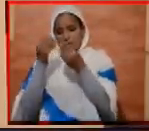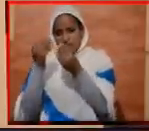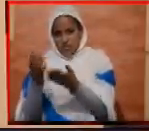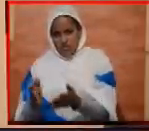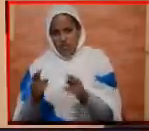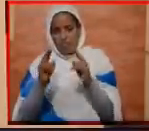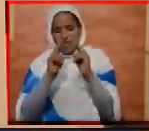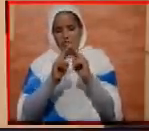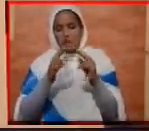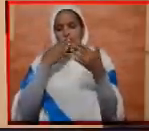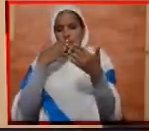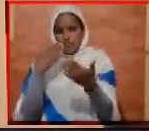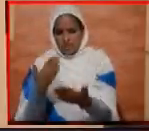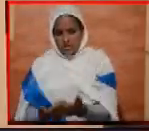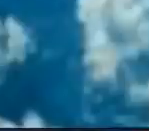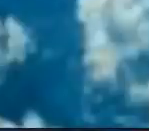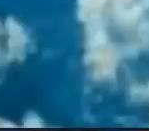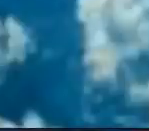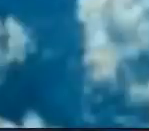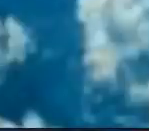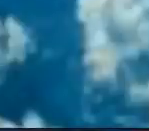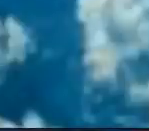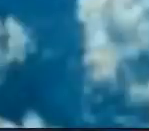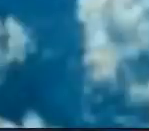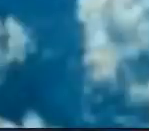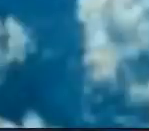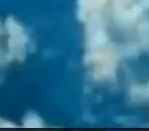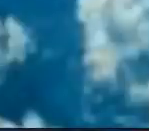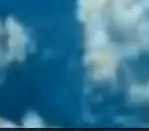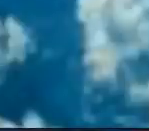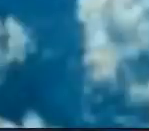አምላክ ይስጥልን በጣም ነው እናመሰግናለን።